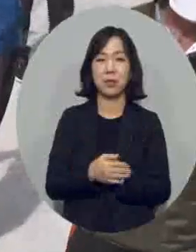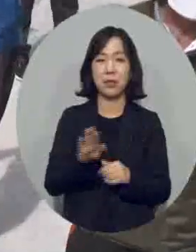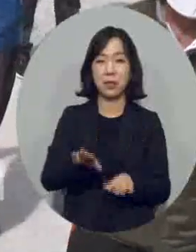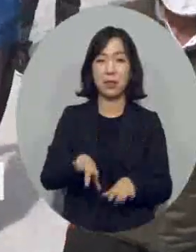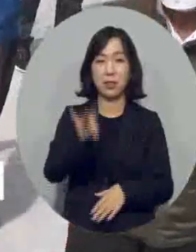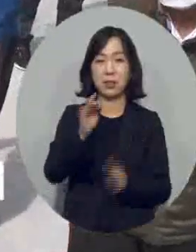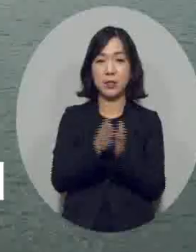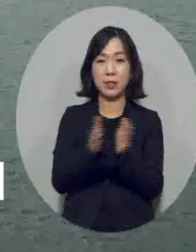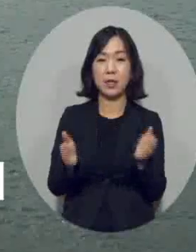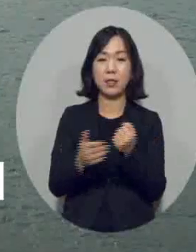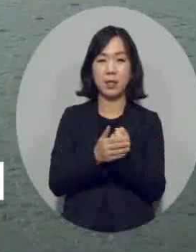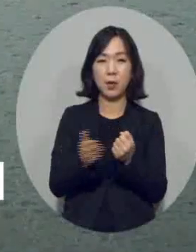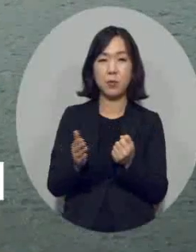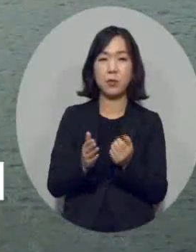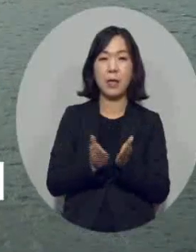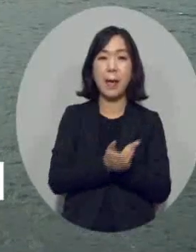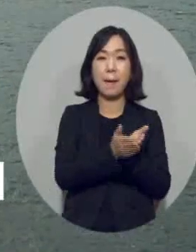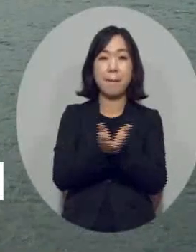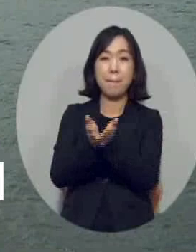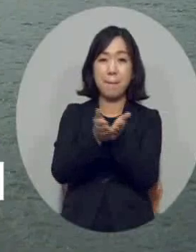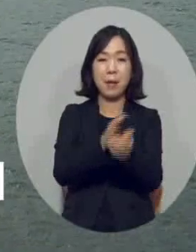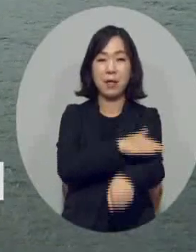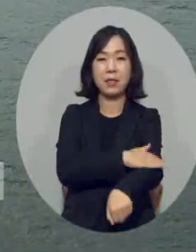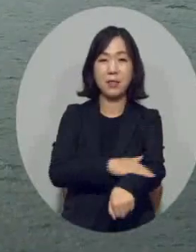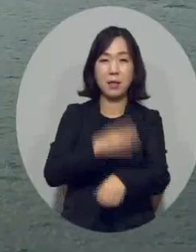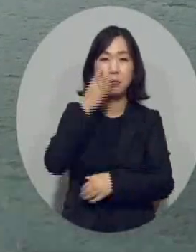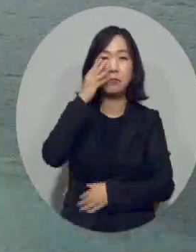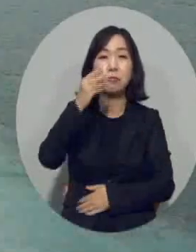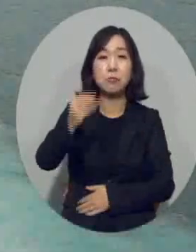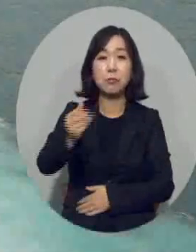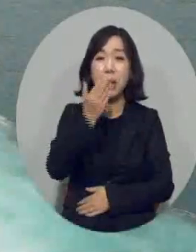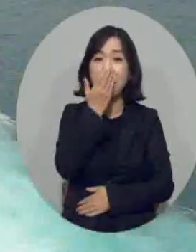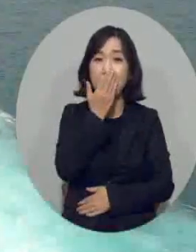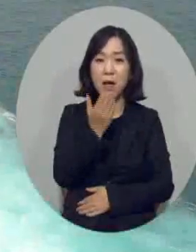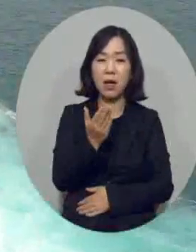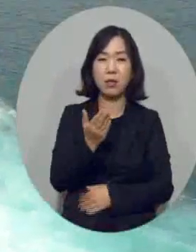취향으로 안정적인 뱃길이라는 숙원이 이뤄질 수 있을지